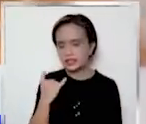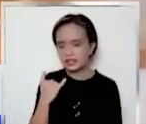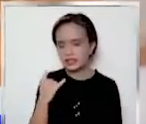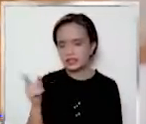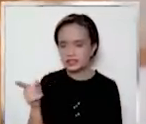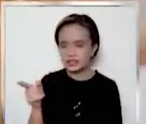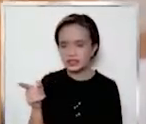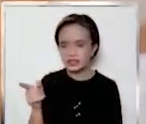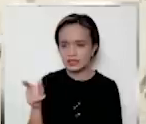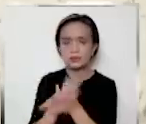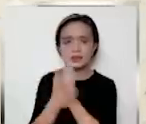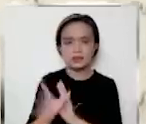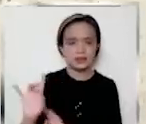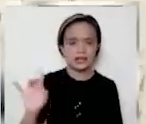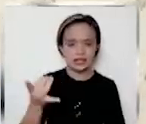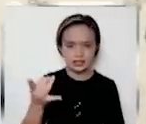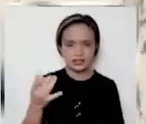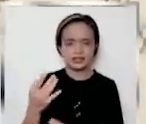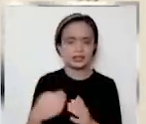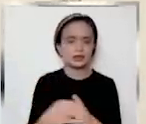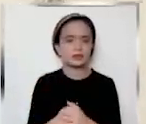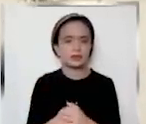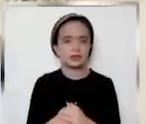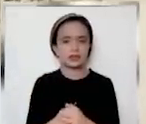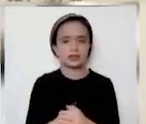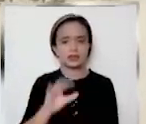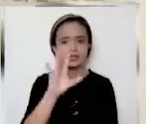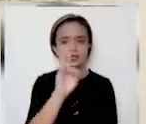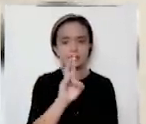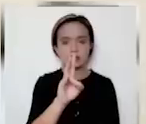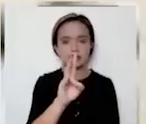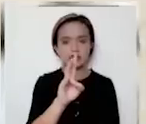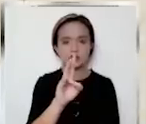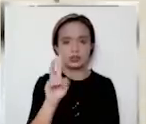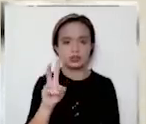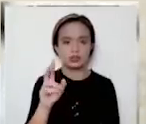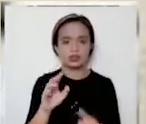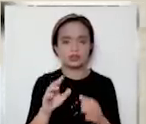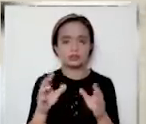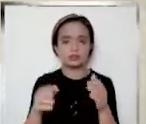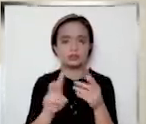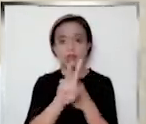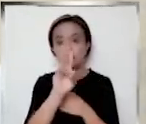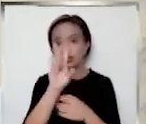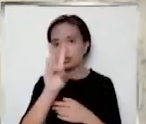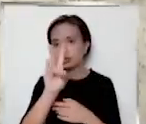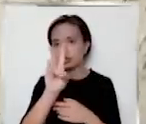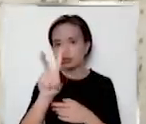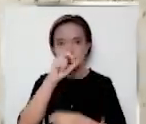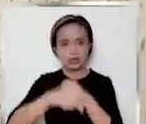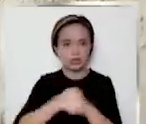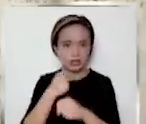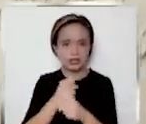nanay siya sa 8 million. Inabot ng 72 taon bago matriple ang populasyon ng buong mundo noong 1950 na noon